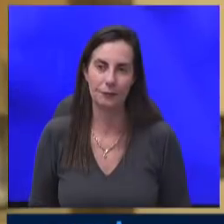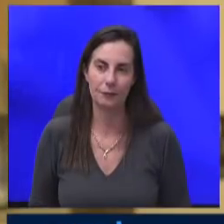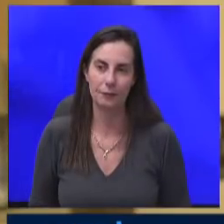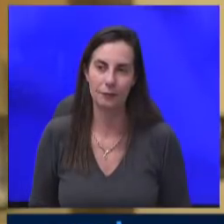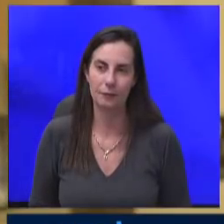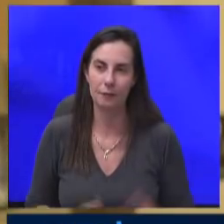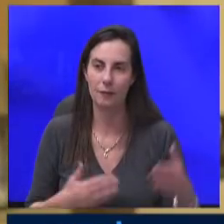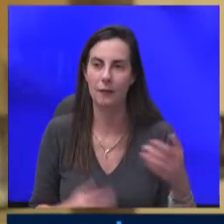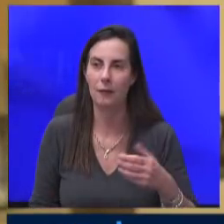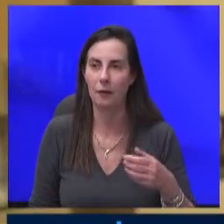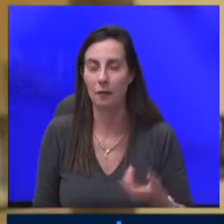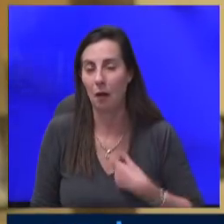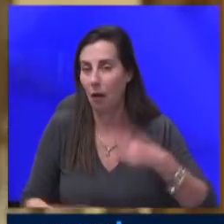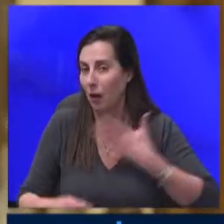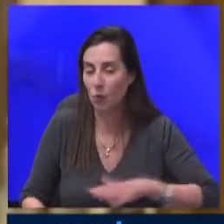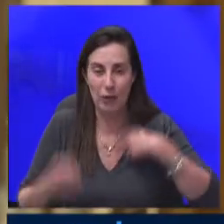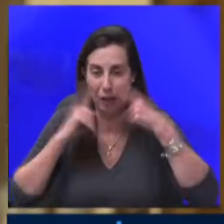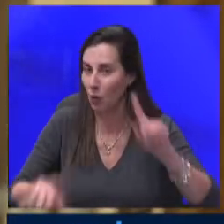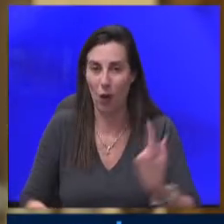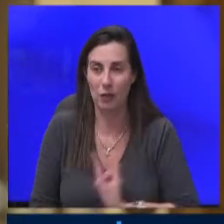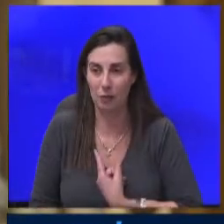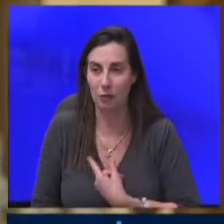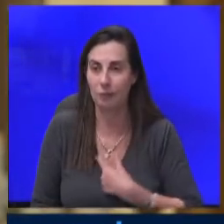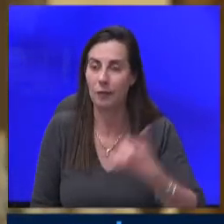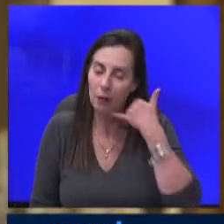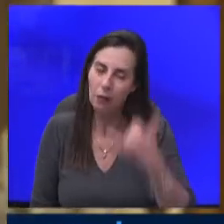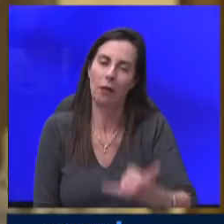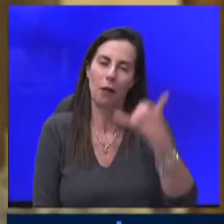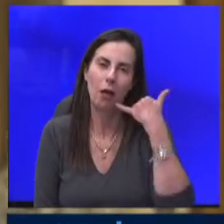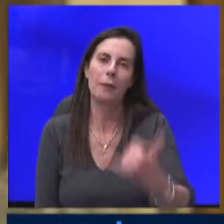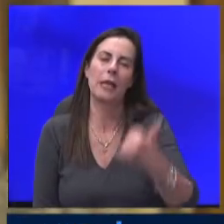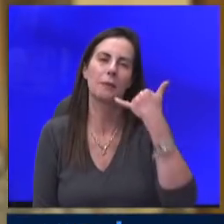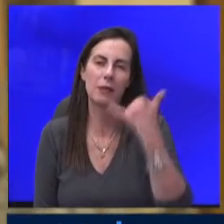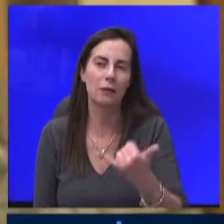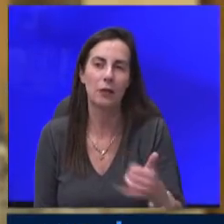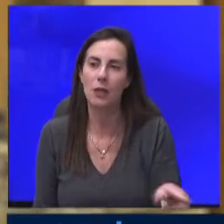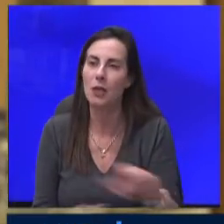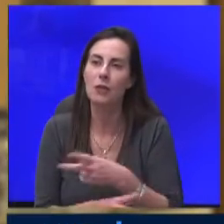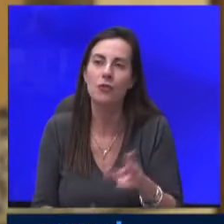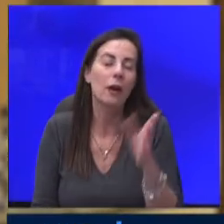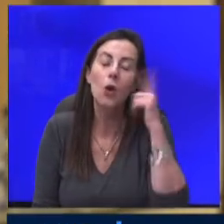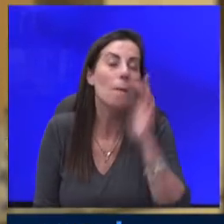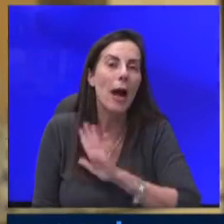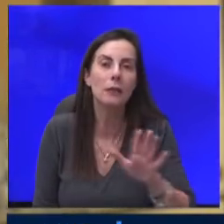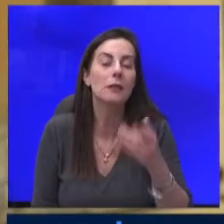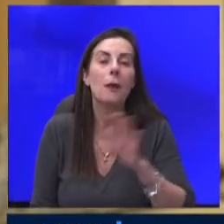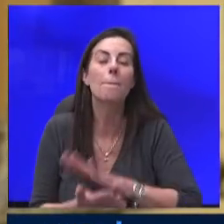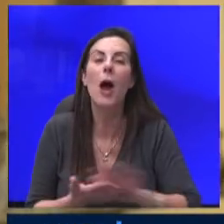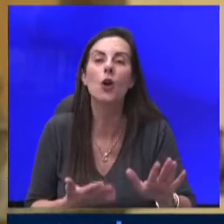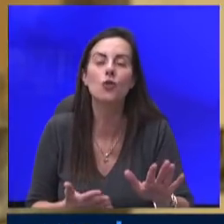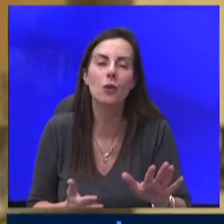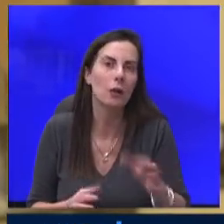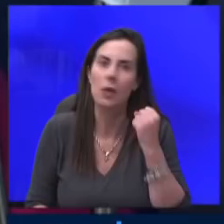בא לי לבכות, ולא רק עליי. ומצלצלים ומצלצלים ומצלצלים, את לא יכולה לתאר לך מה זה. זה פשוט